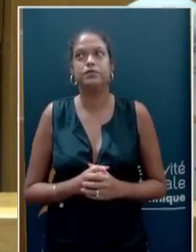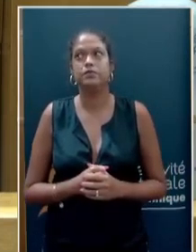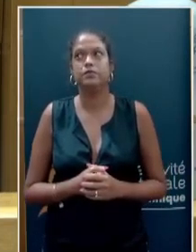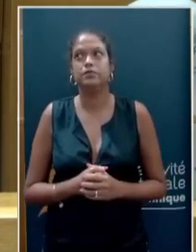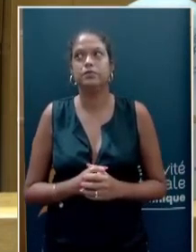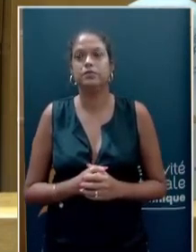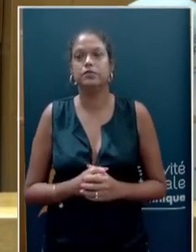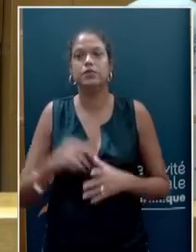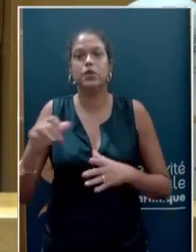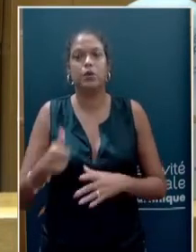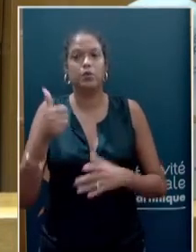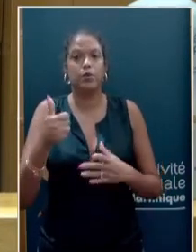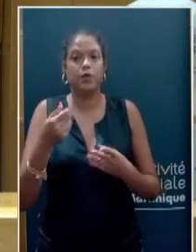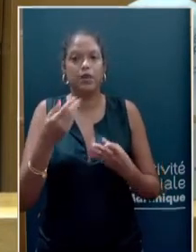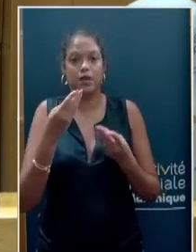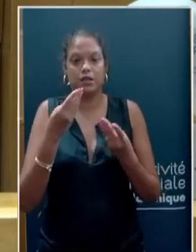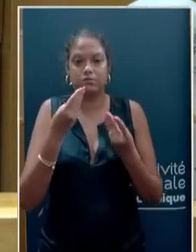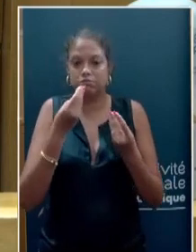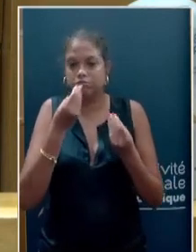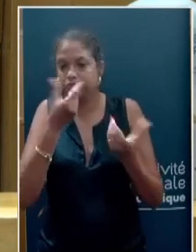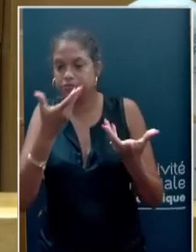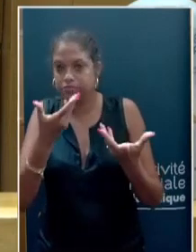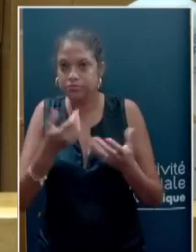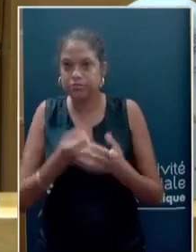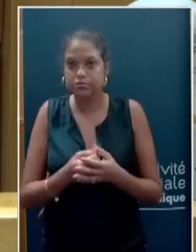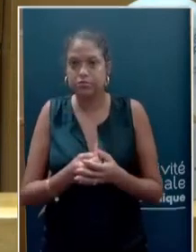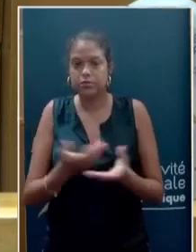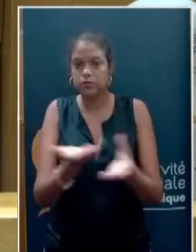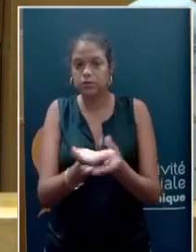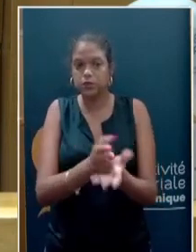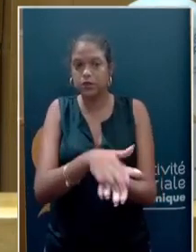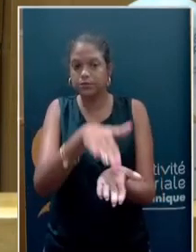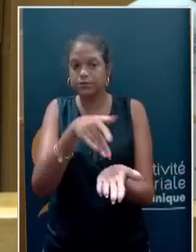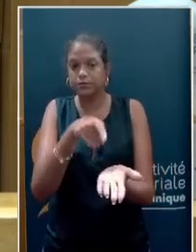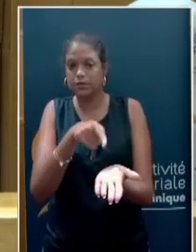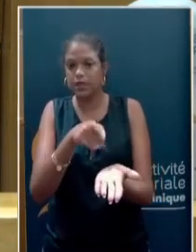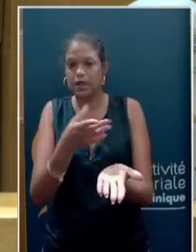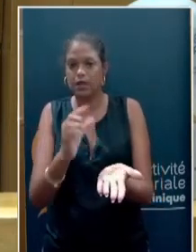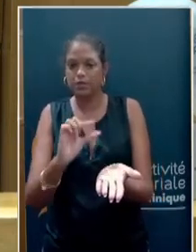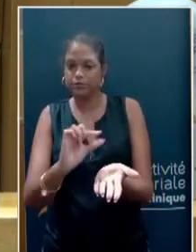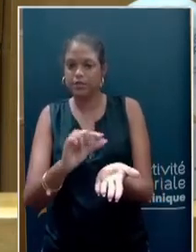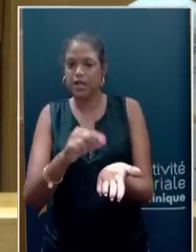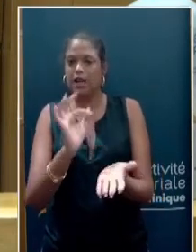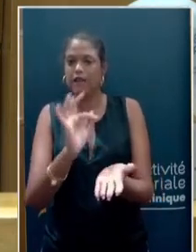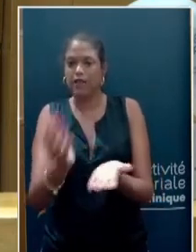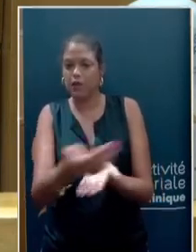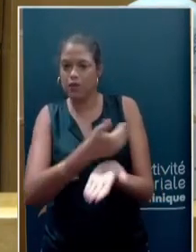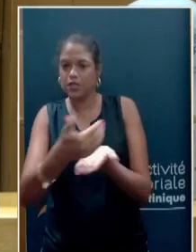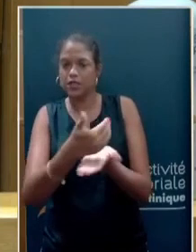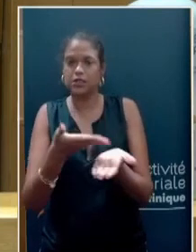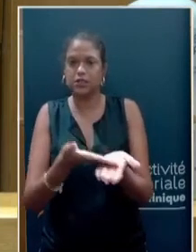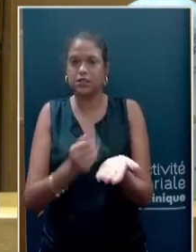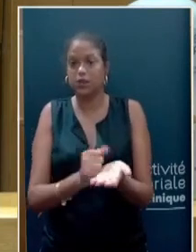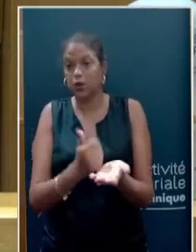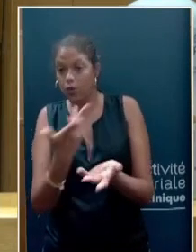La première impression que nous avons eue lorsque nous avons examiné la partie recettes, c'est par là qu'on commence, donc combien d'argent